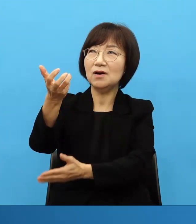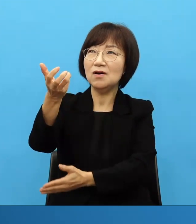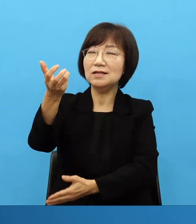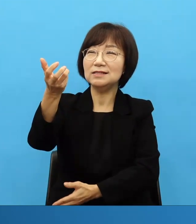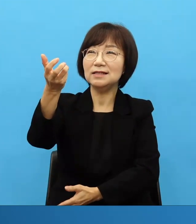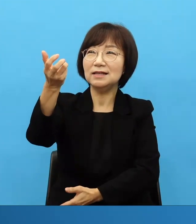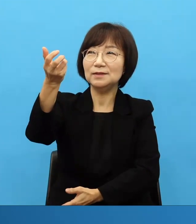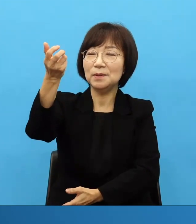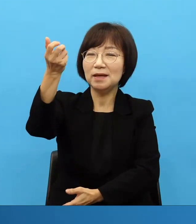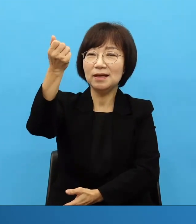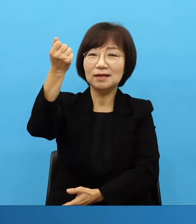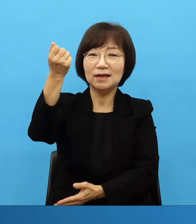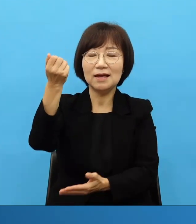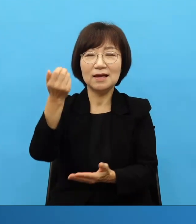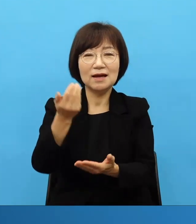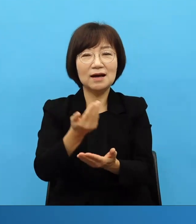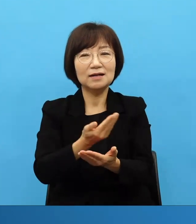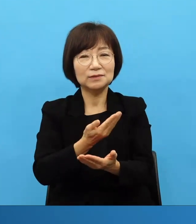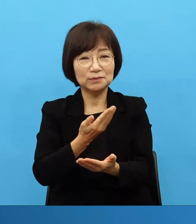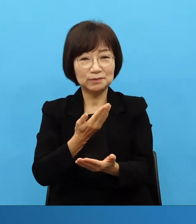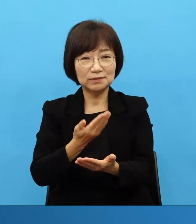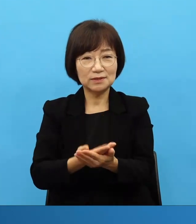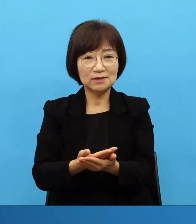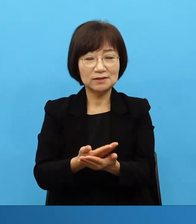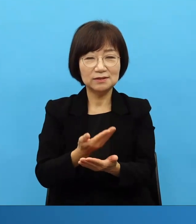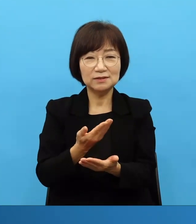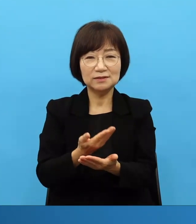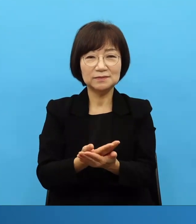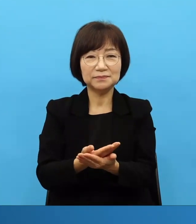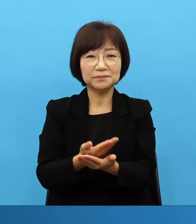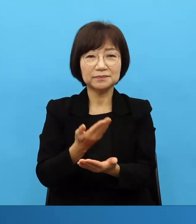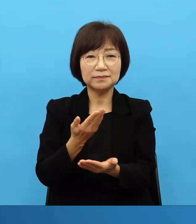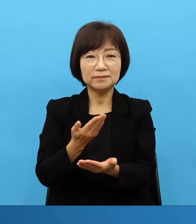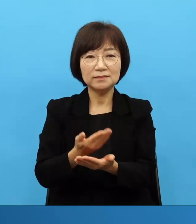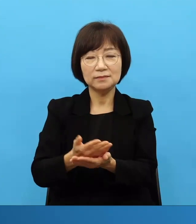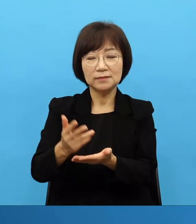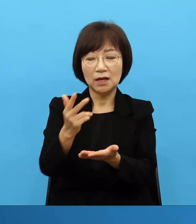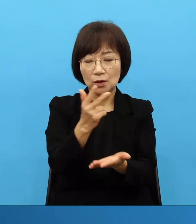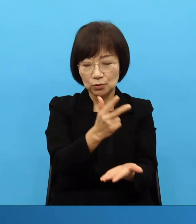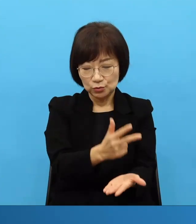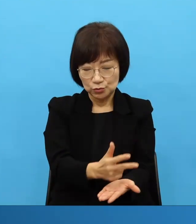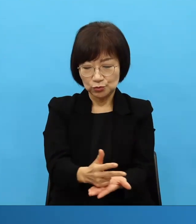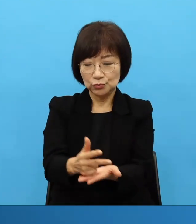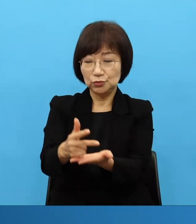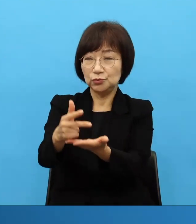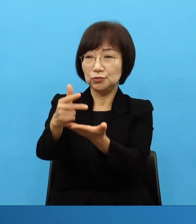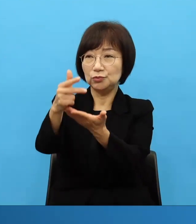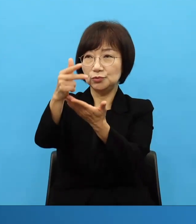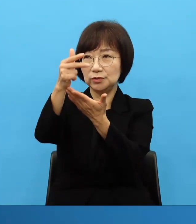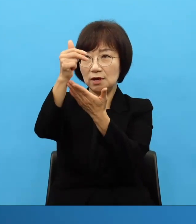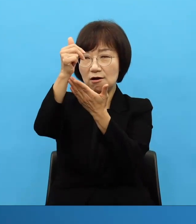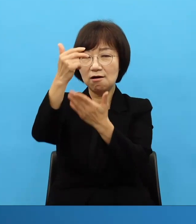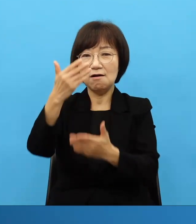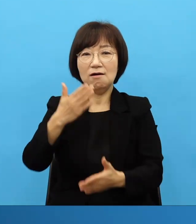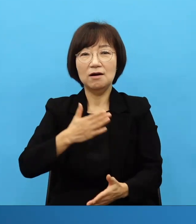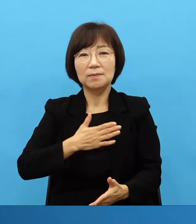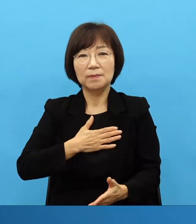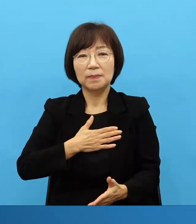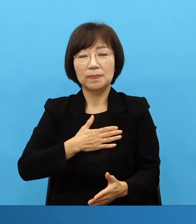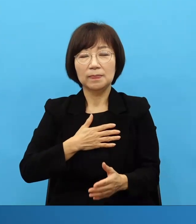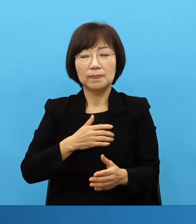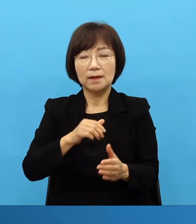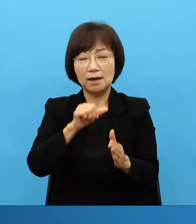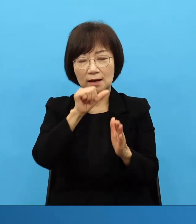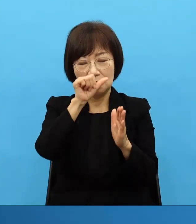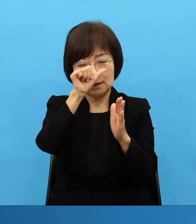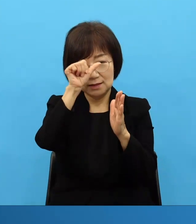하나님 것이 되게 하소서. 주여